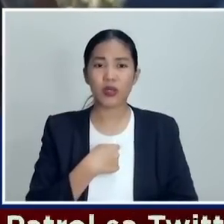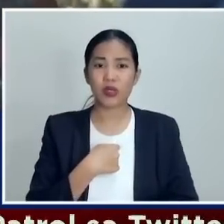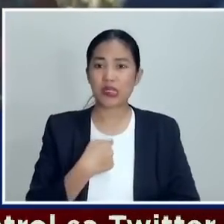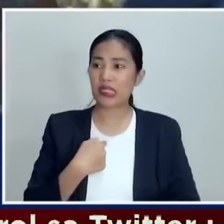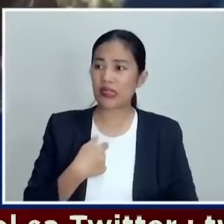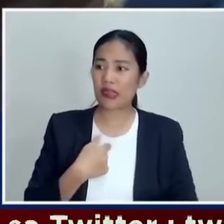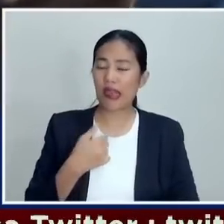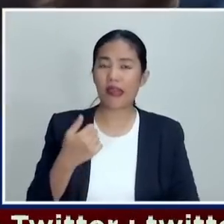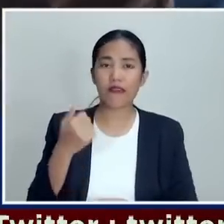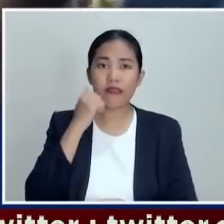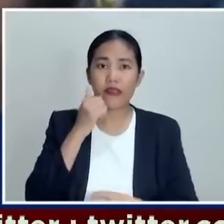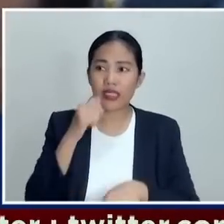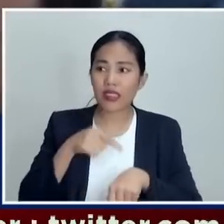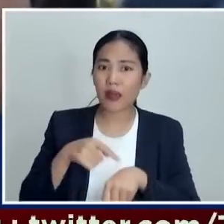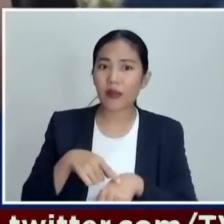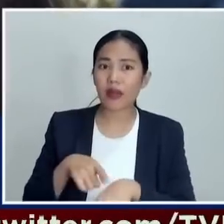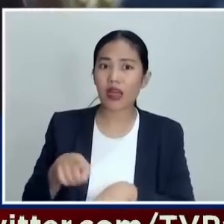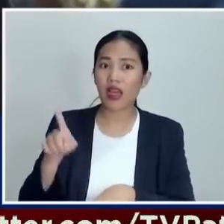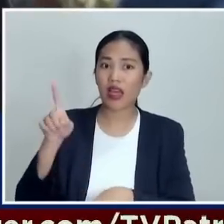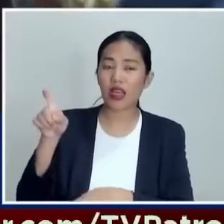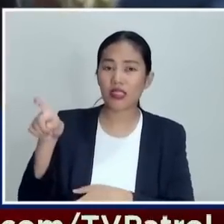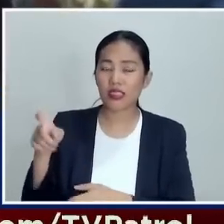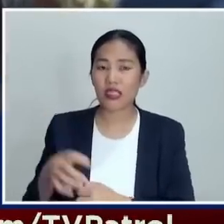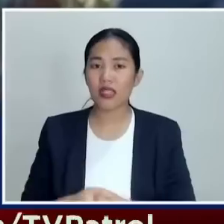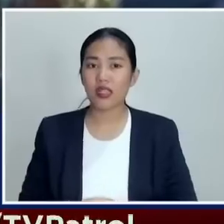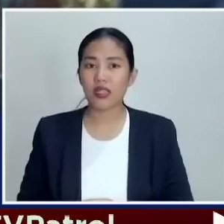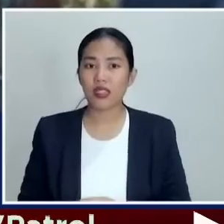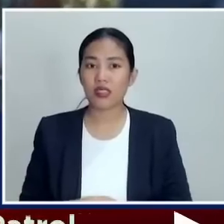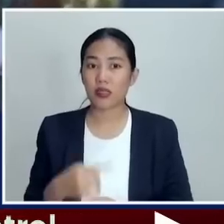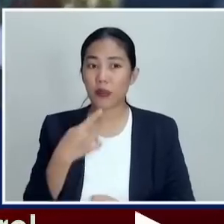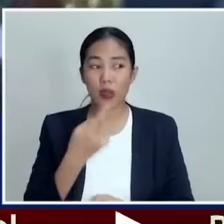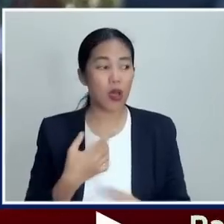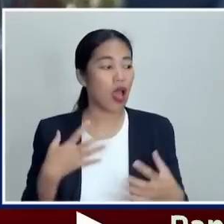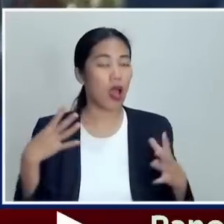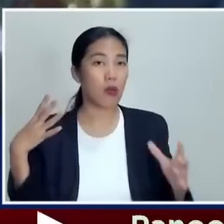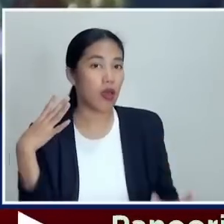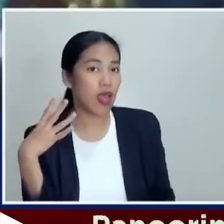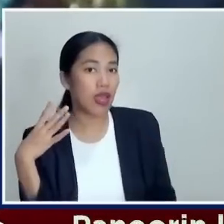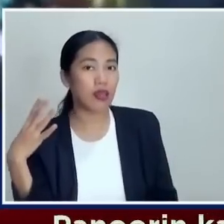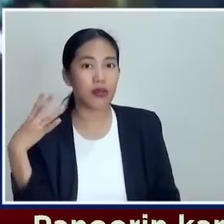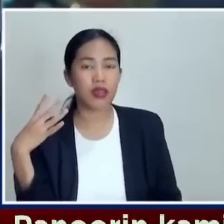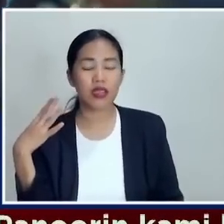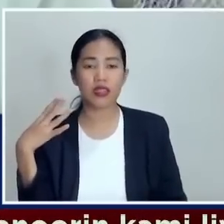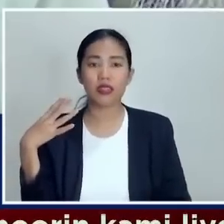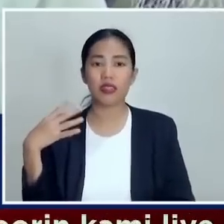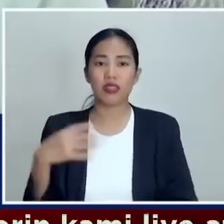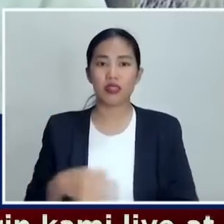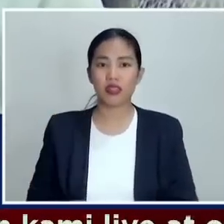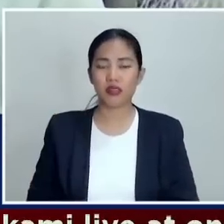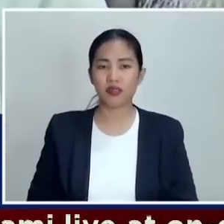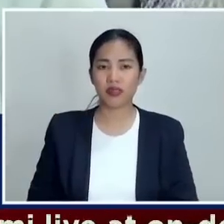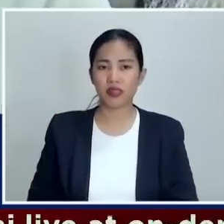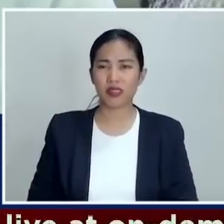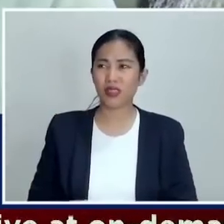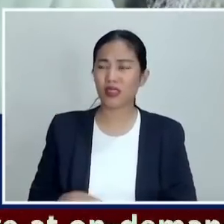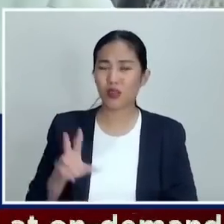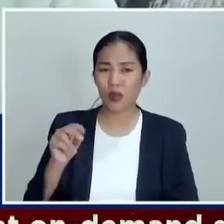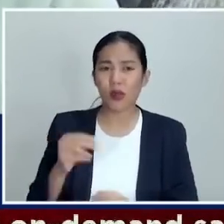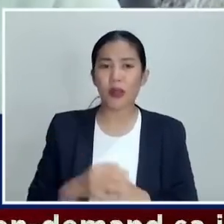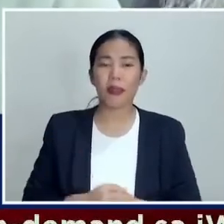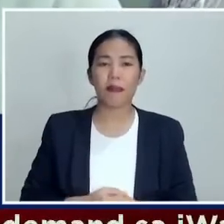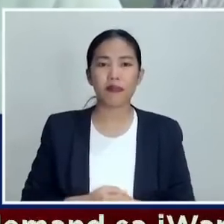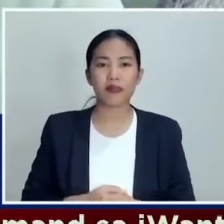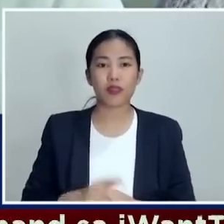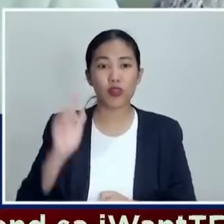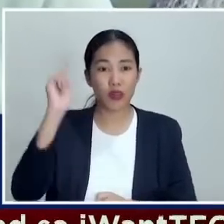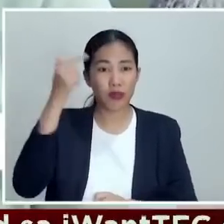Polenyo, tatalikod ako, sandali lang po ha, hihintayin ko kung anong sabi ng Gobernador. Ang prioridad ng pamahalaan panlalawigan